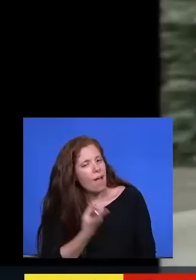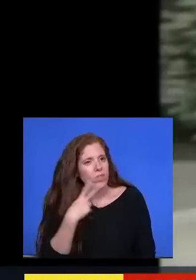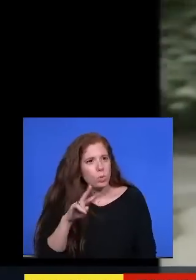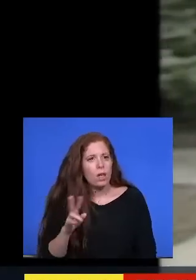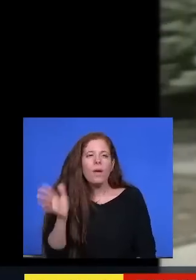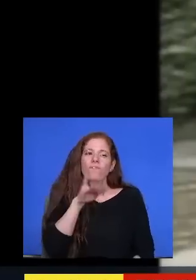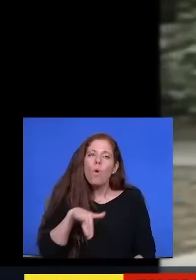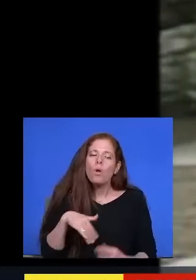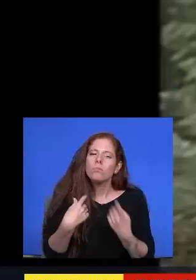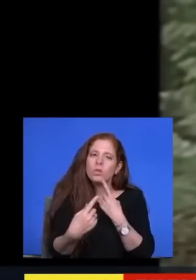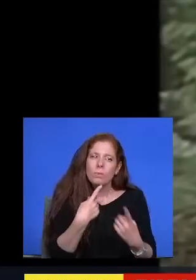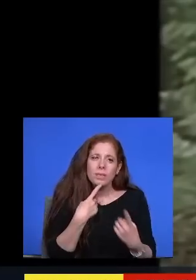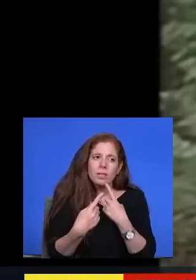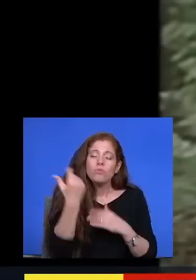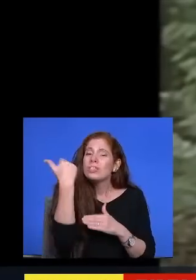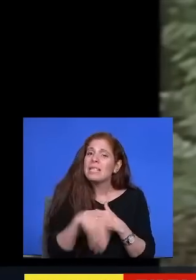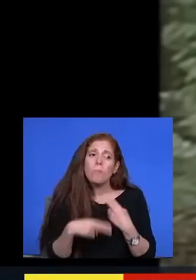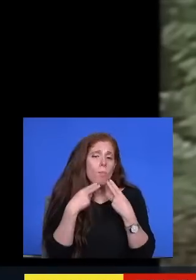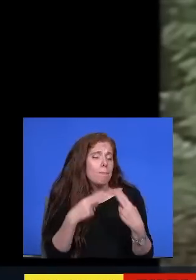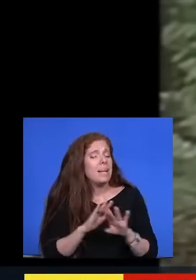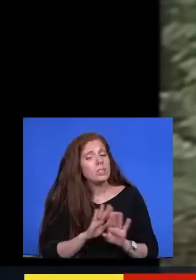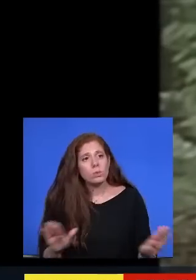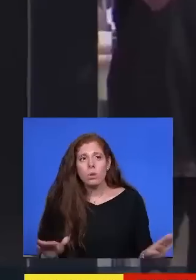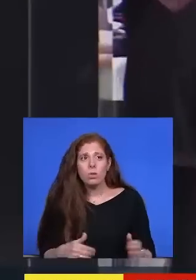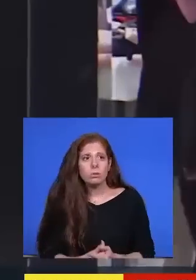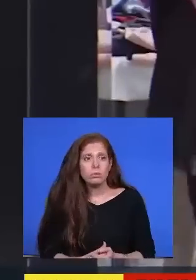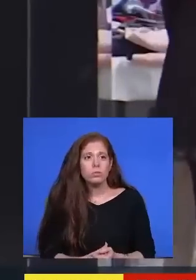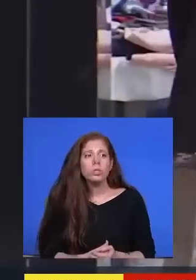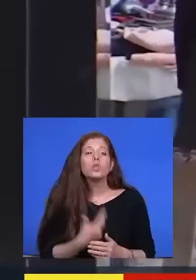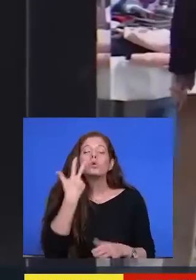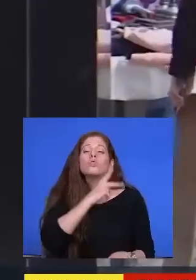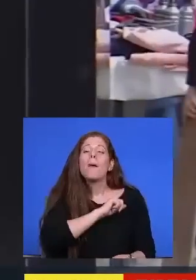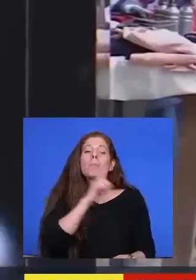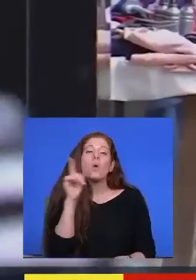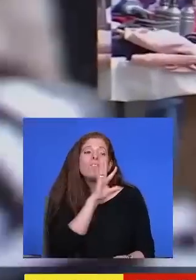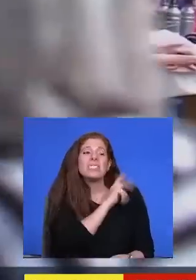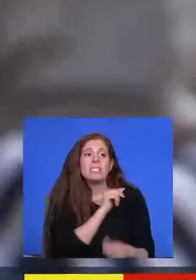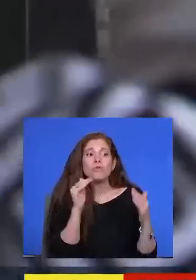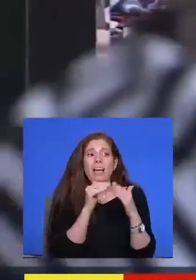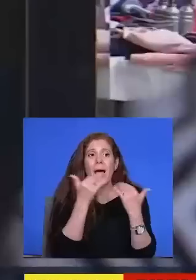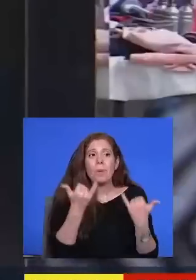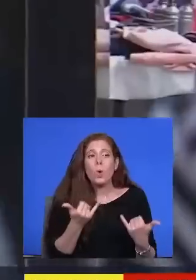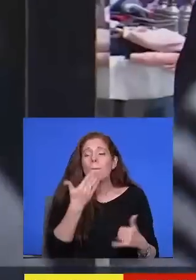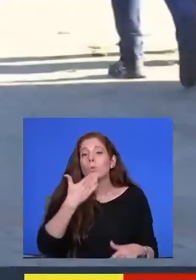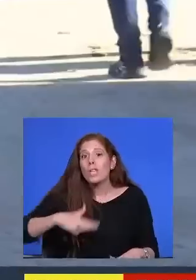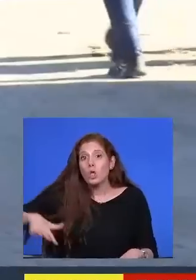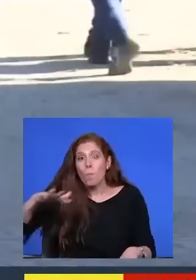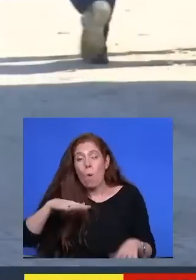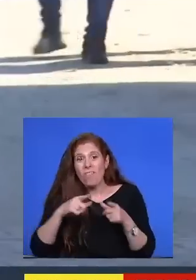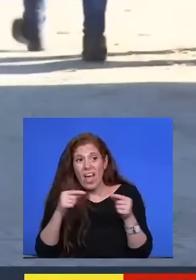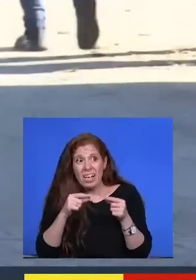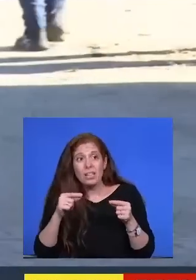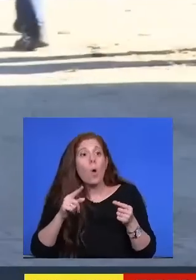מסעים ומתנים שהסתיימו ללא תוצאות. 3 מיליון פלסטינים שמתגוררים היום ביהודה, שומרון ועזה, עוד לא